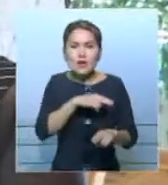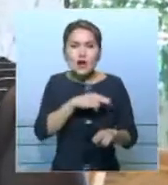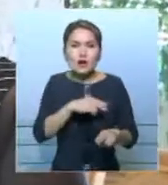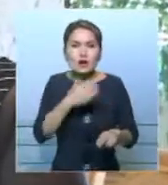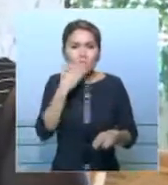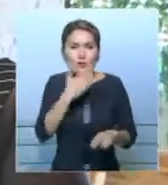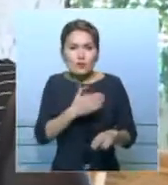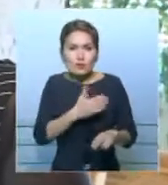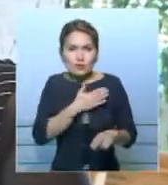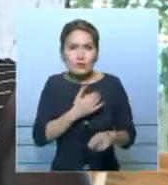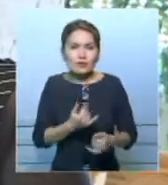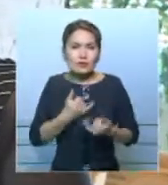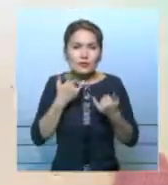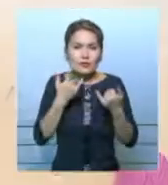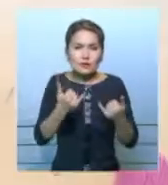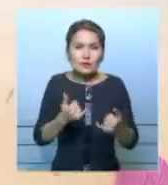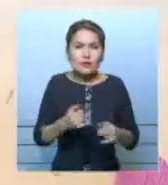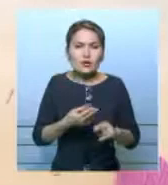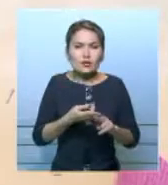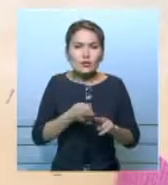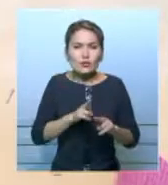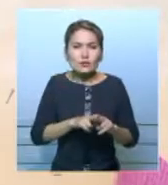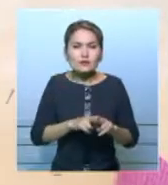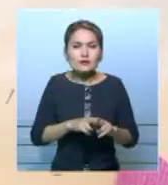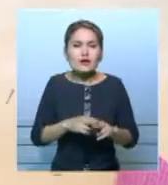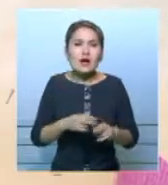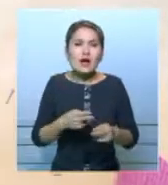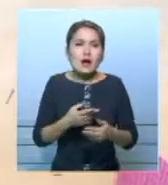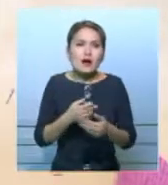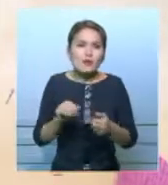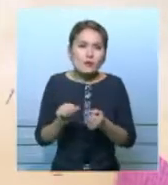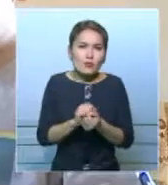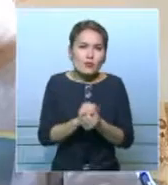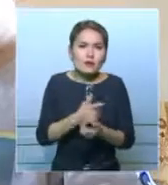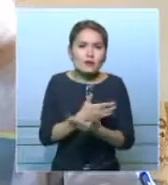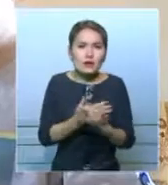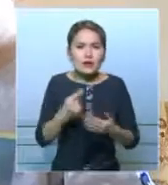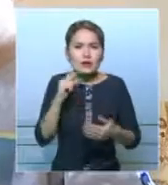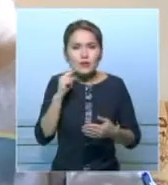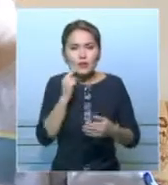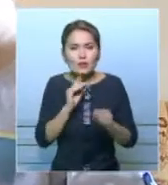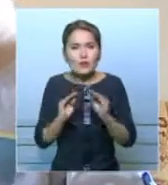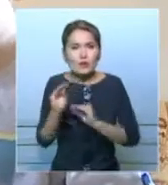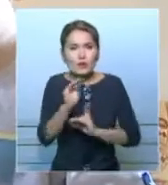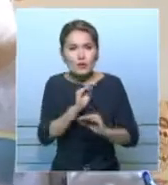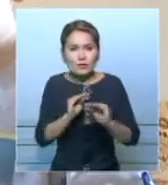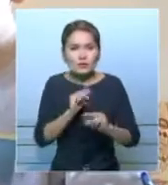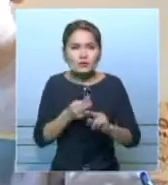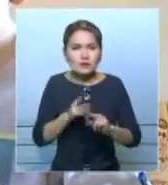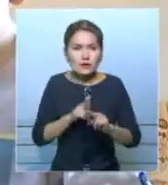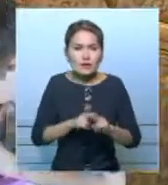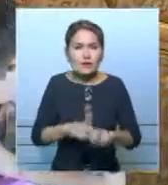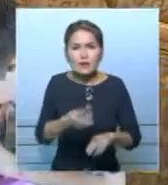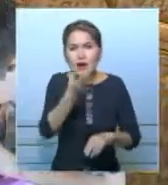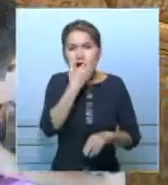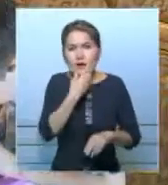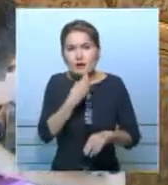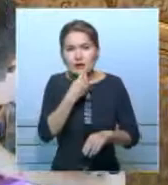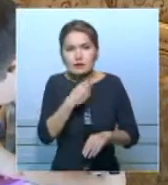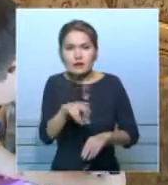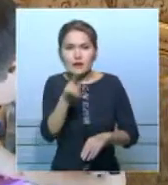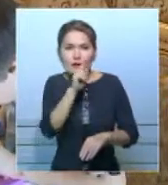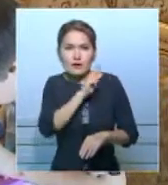алады, немесе дүкеннен сатып алады. Гофрленген қағаз, қайшы, желім және тәтті тағамдарыңыз болса болды. Мұндай істі оңай